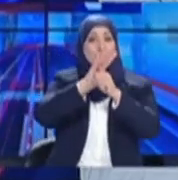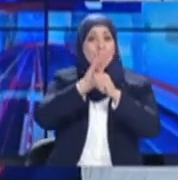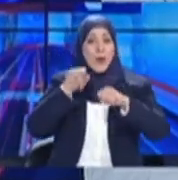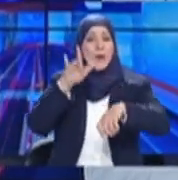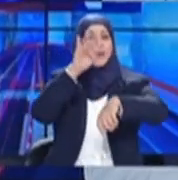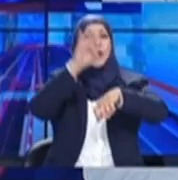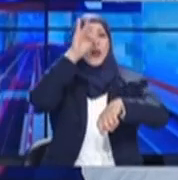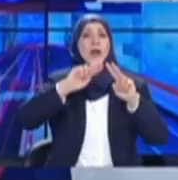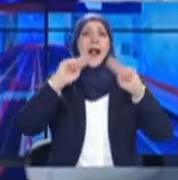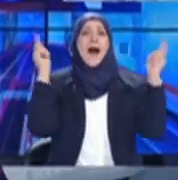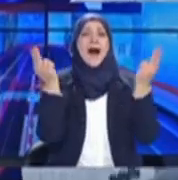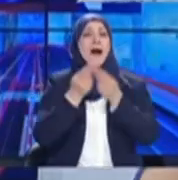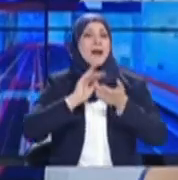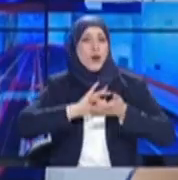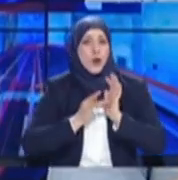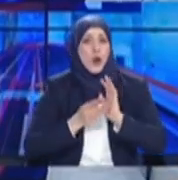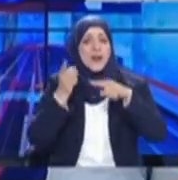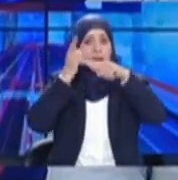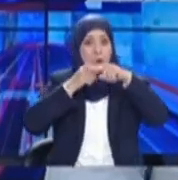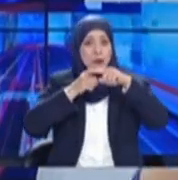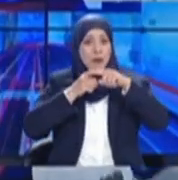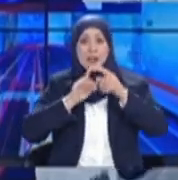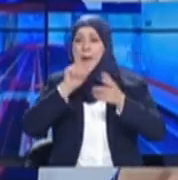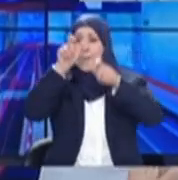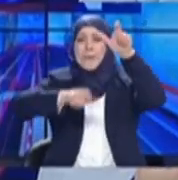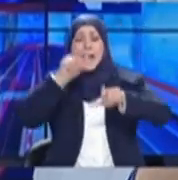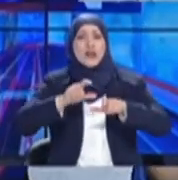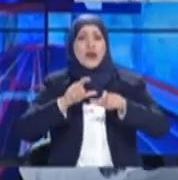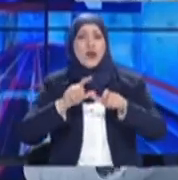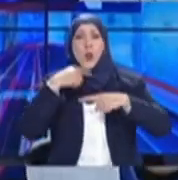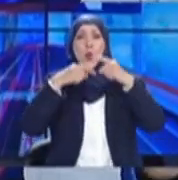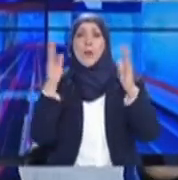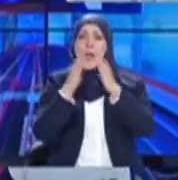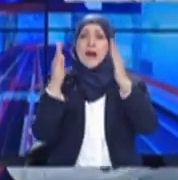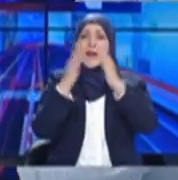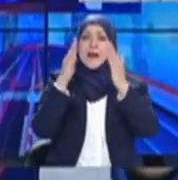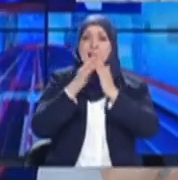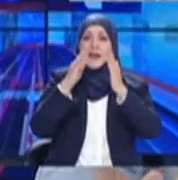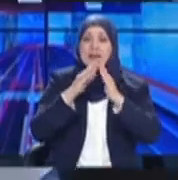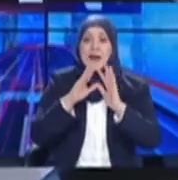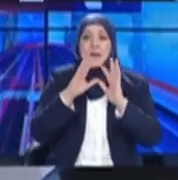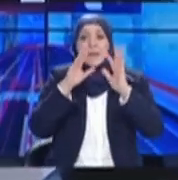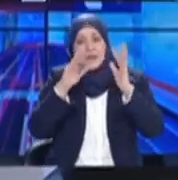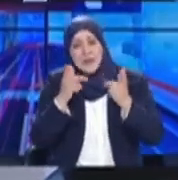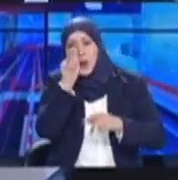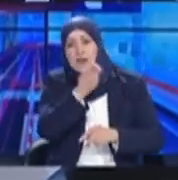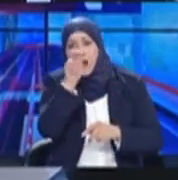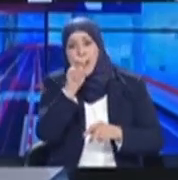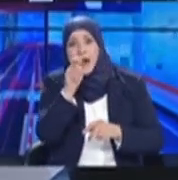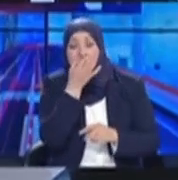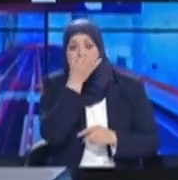الوجود ايضا وجودك ذات واجهوا عدو غير مرئي